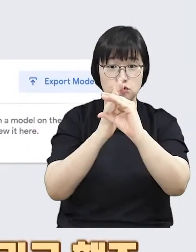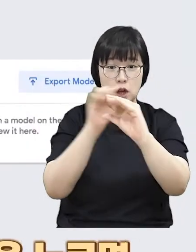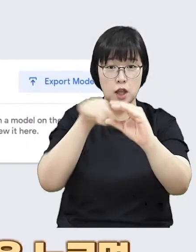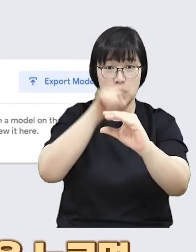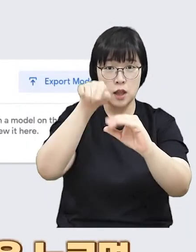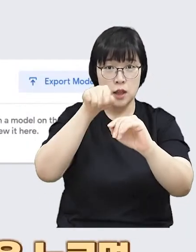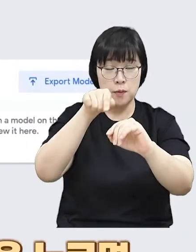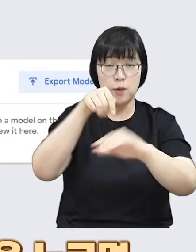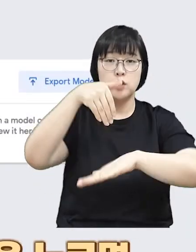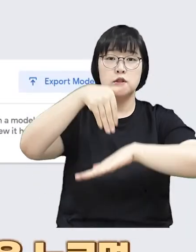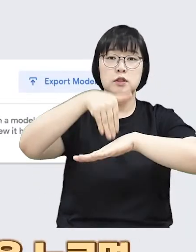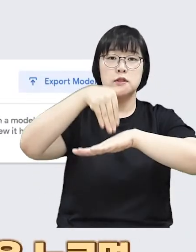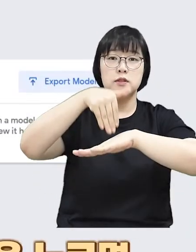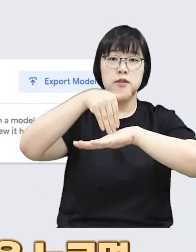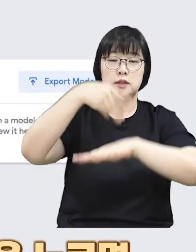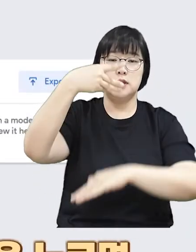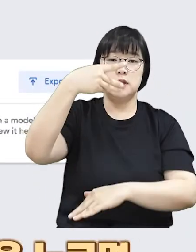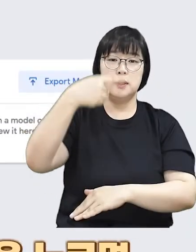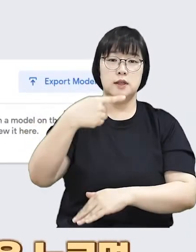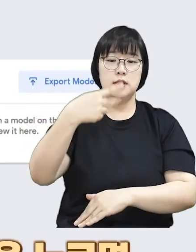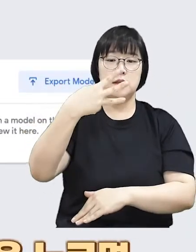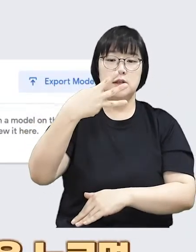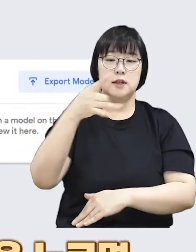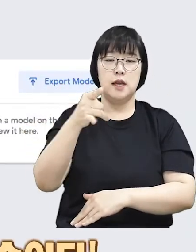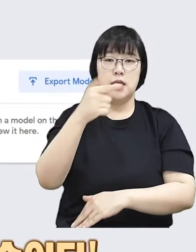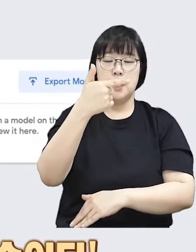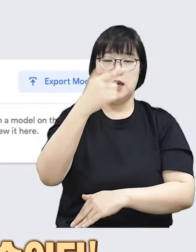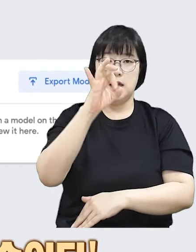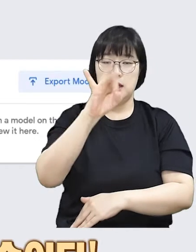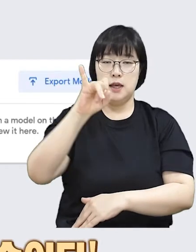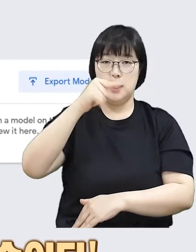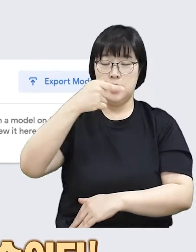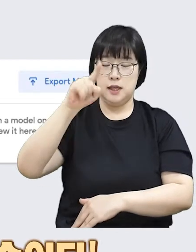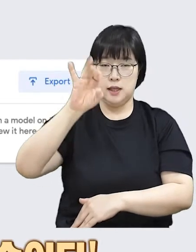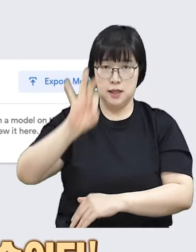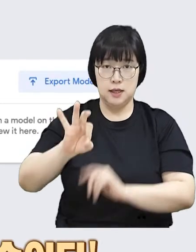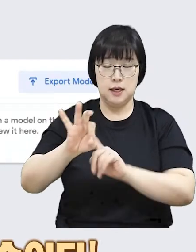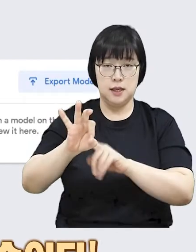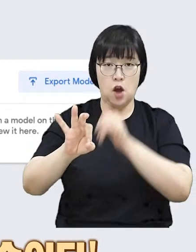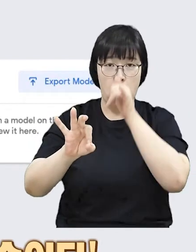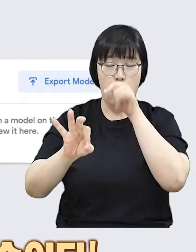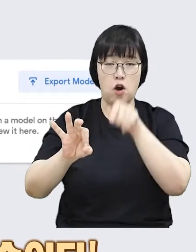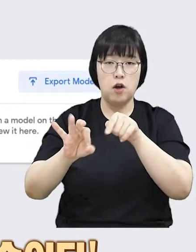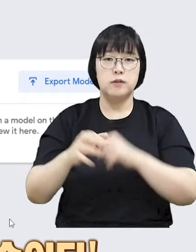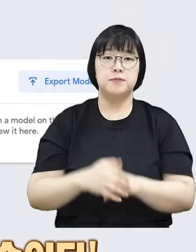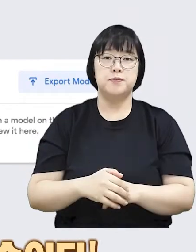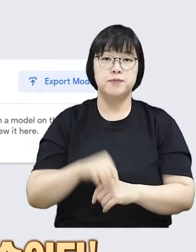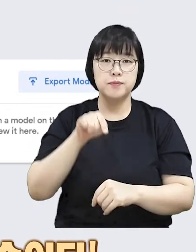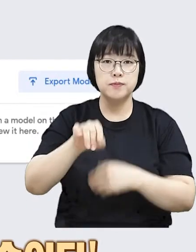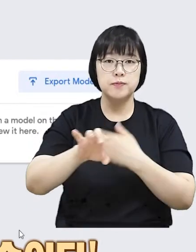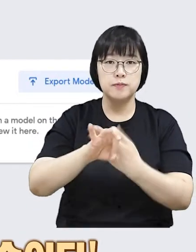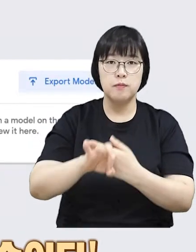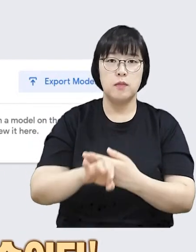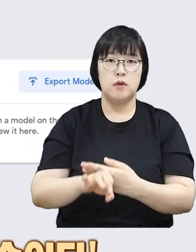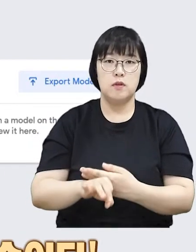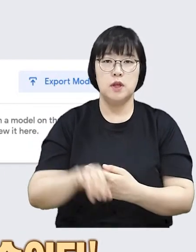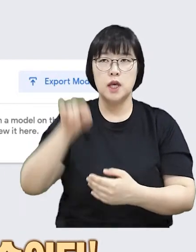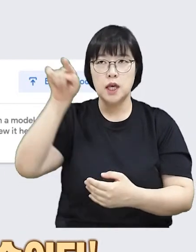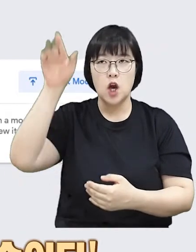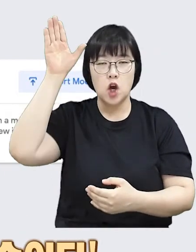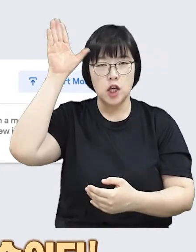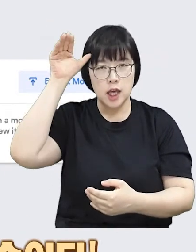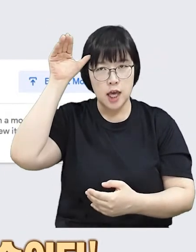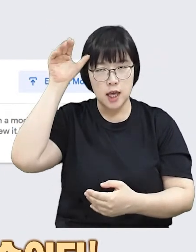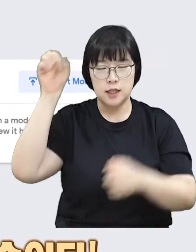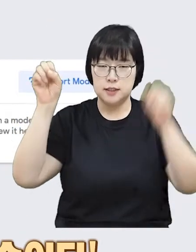이 트레이닝 모델이라고 해서 이 버튼을 누르면 이 컴퓨터가 얘는 강아지다.